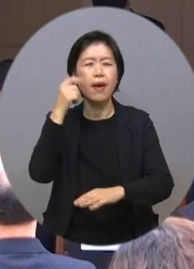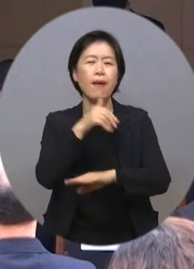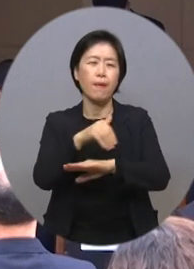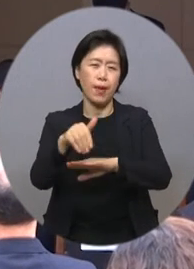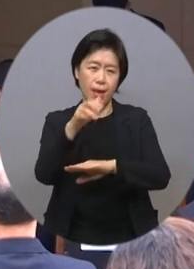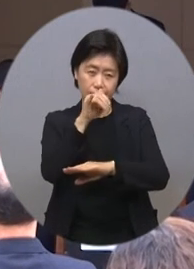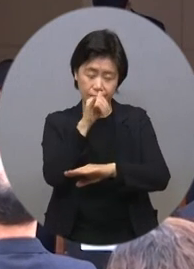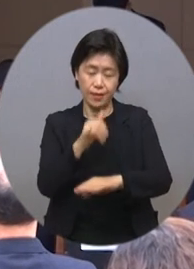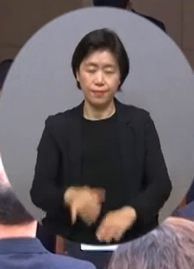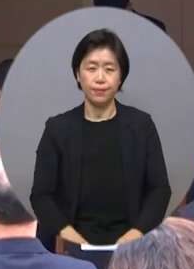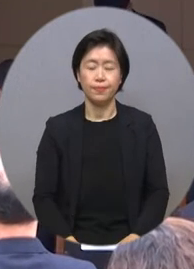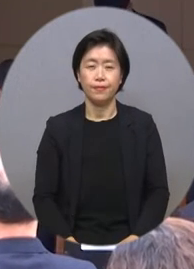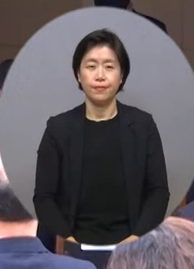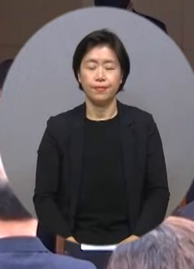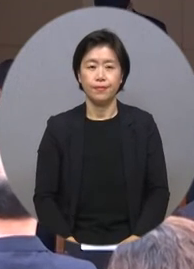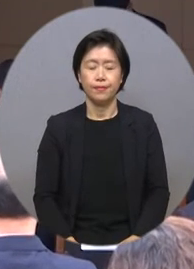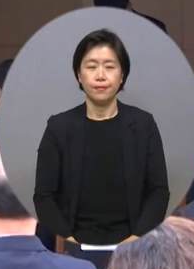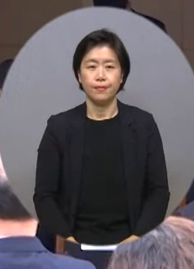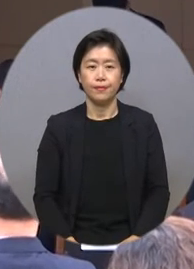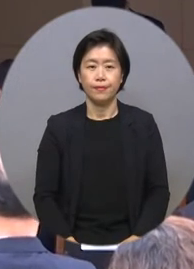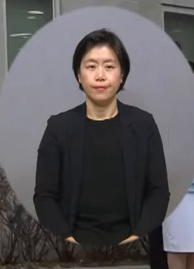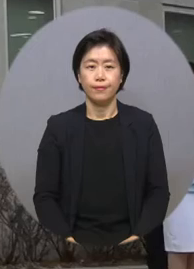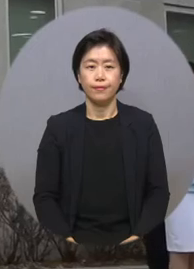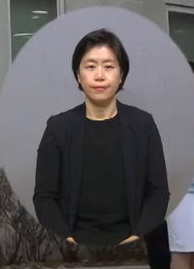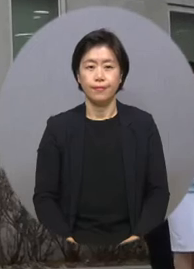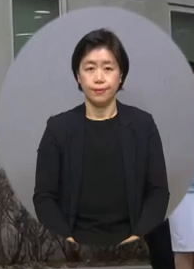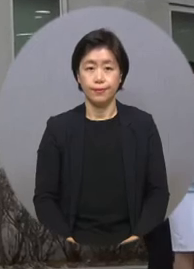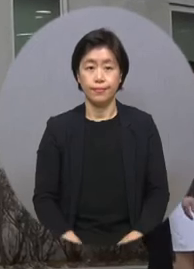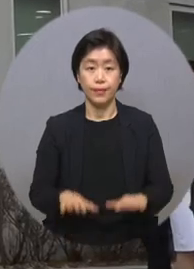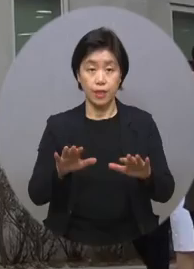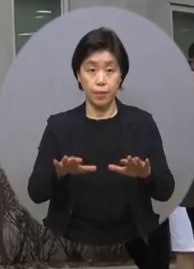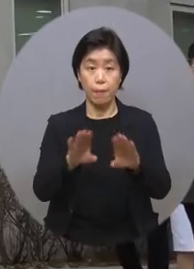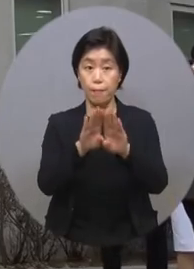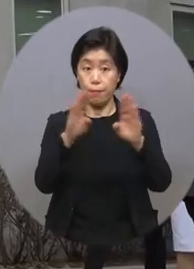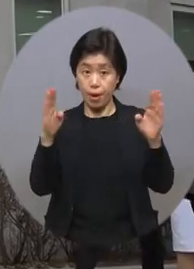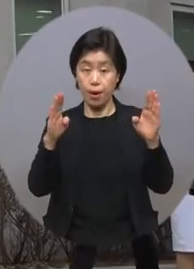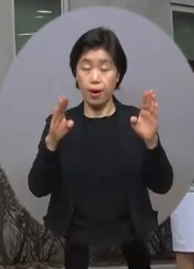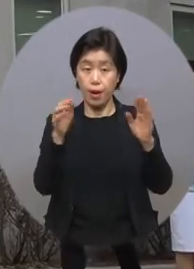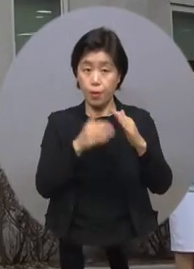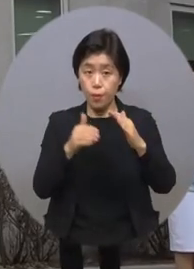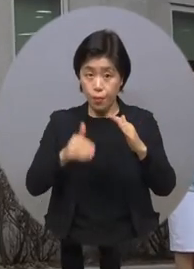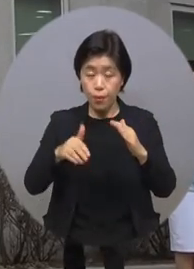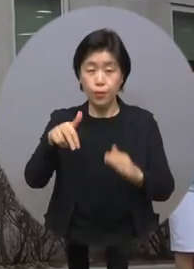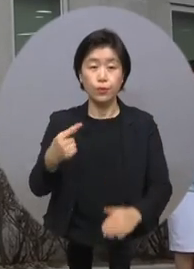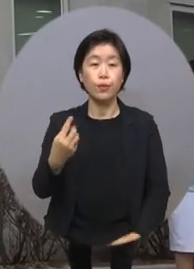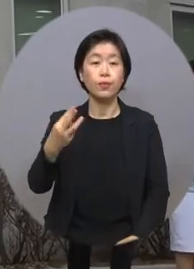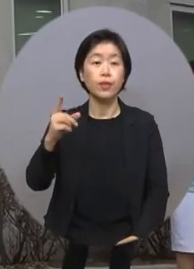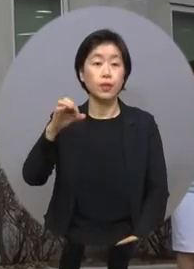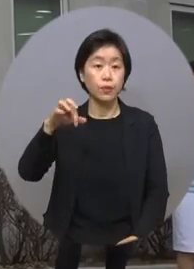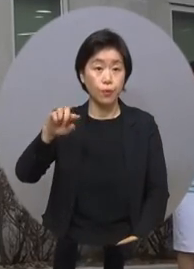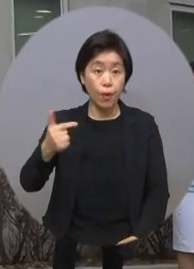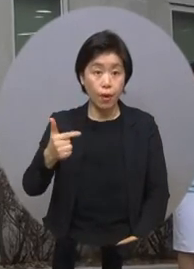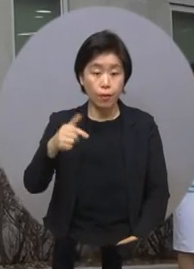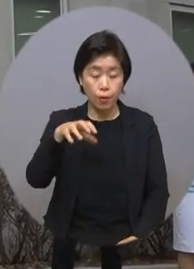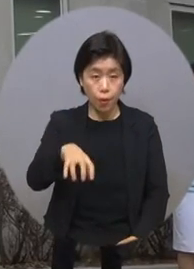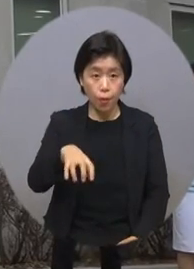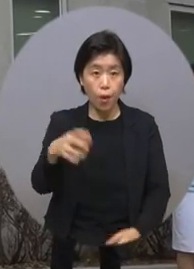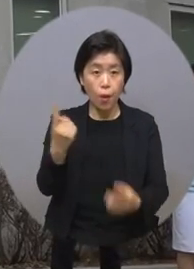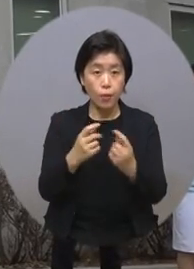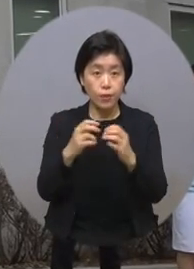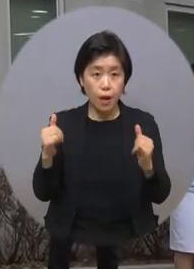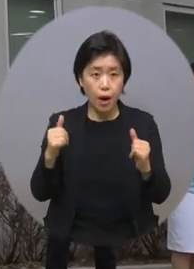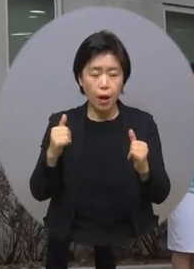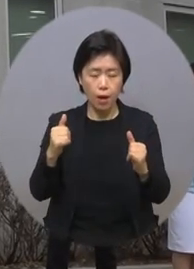도정 역량을 모아가겠다고 강조했습니다. 이번 개원한 공공산후조리원은 도민 누구나 이용